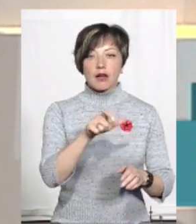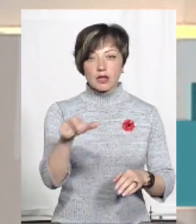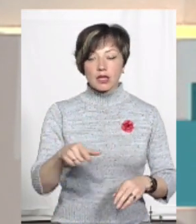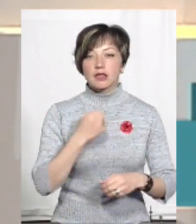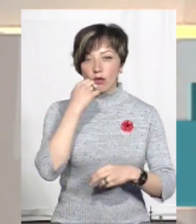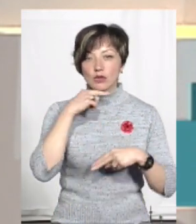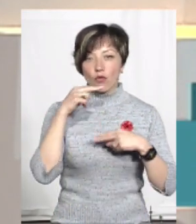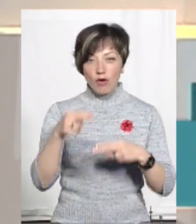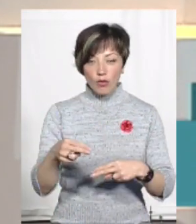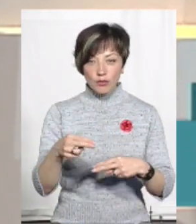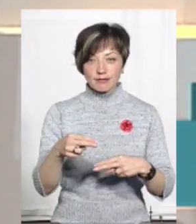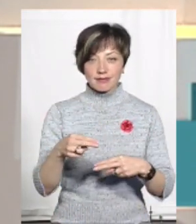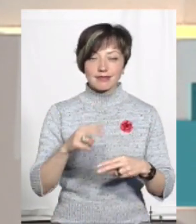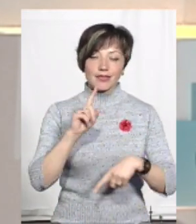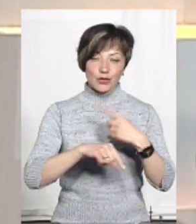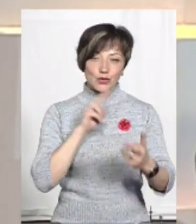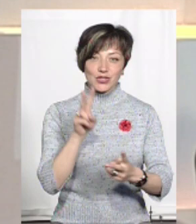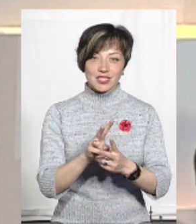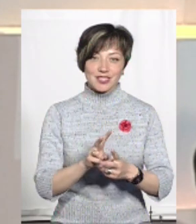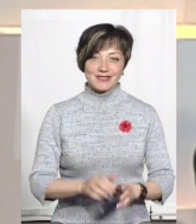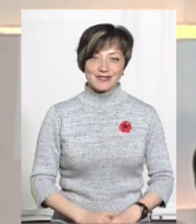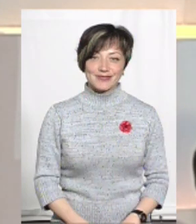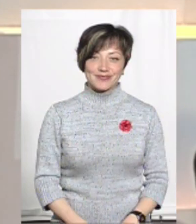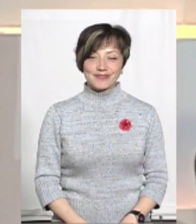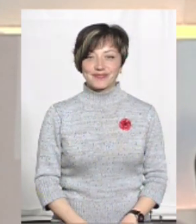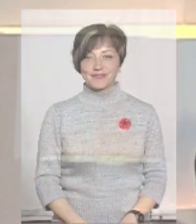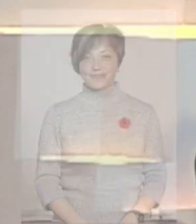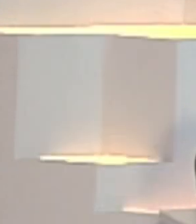Глядачам дякую за увагу. До зустрічі в ефірі.